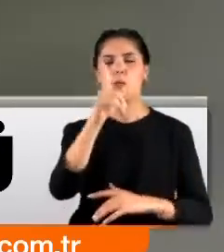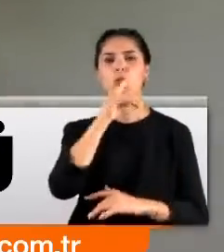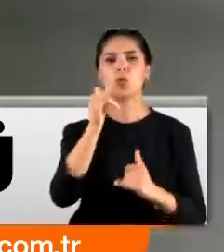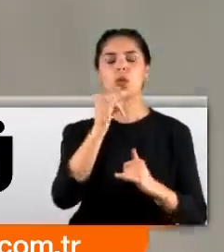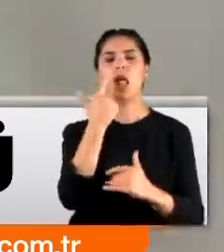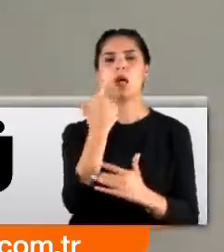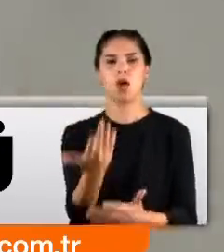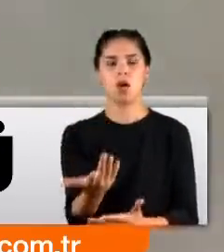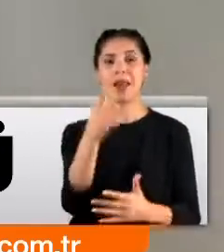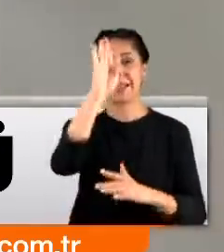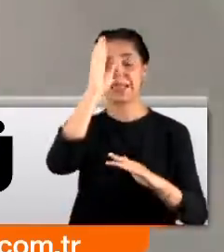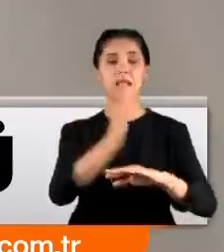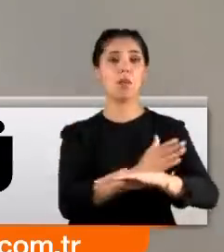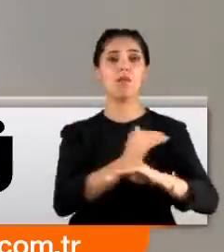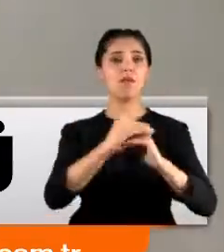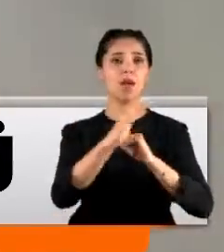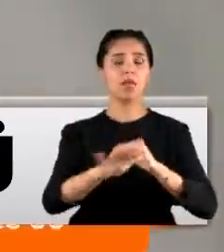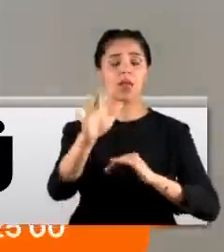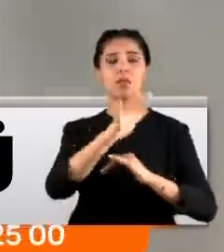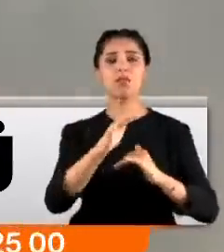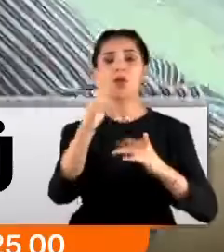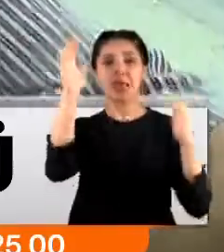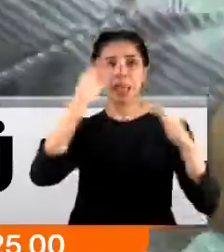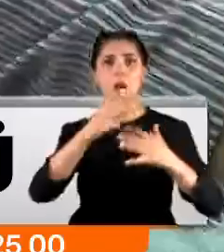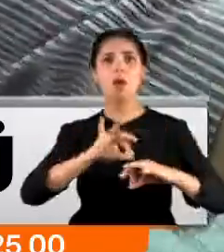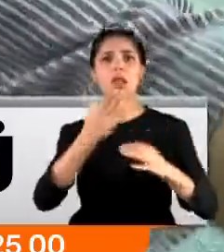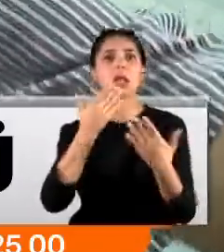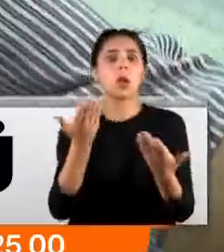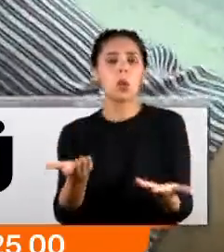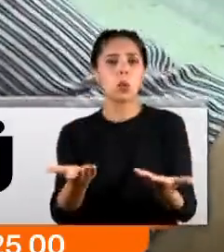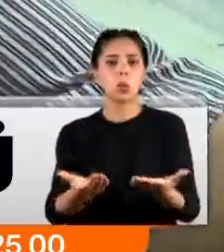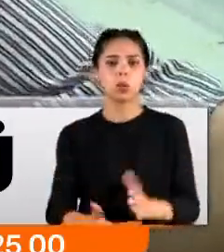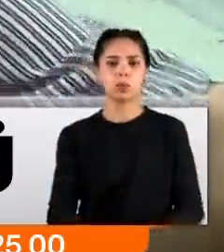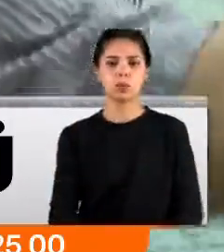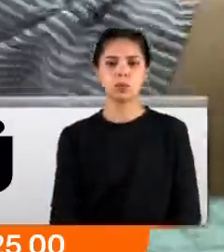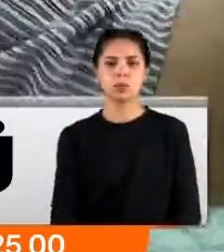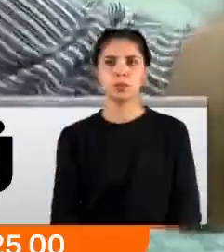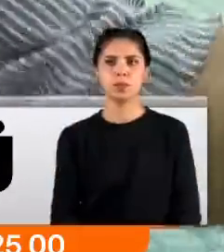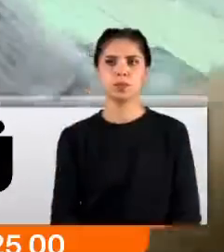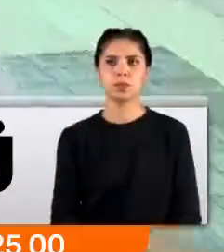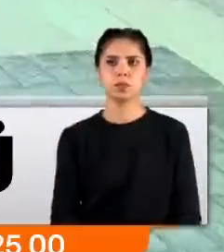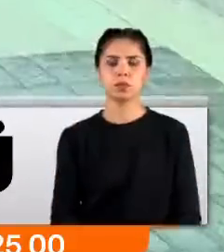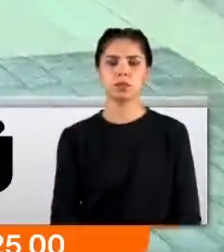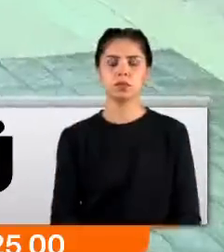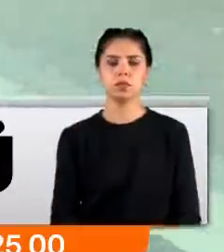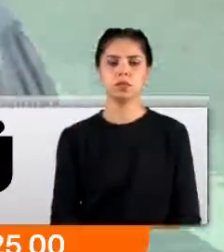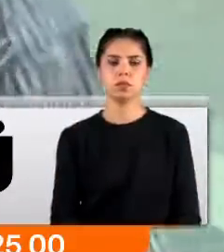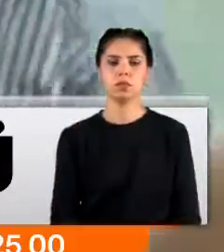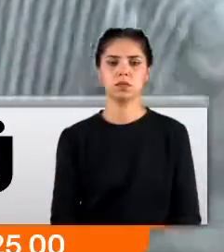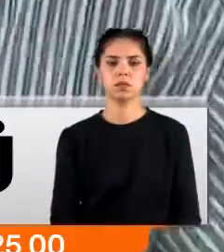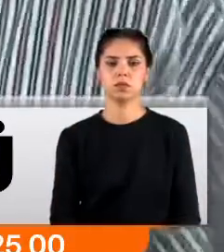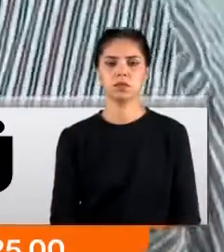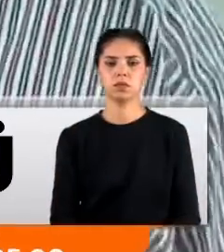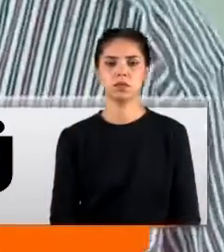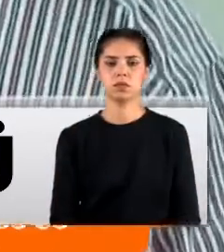kilogramı buldu. İstanbullular o yağmura hazırlıksız yakalandı. Böyle yağmuru ben daha ilk defa görüyorum yani. Çok şiddetli yağıyor. Bekliyoruz,